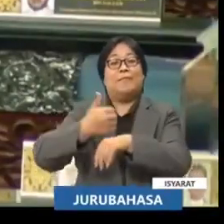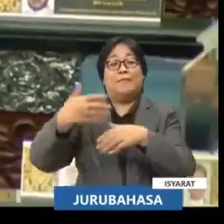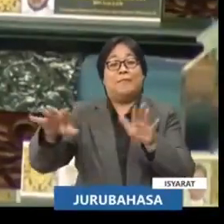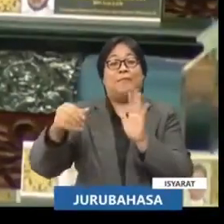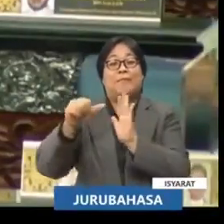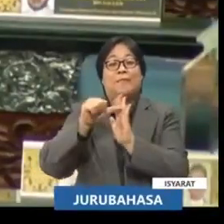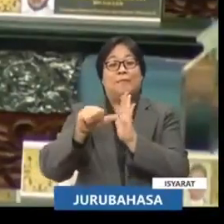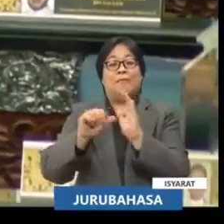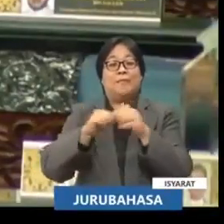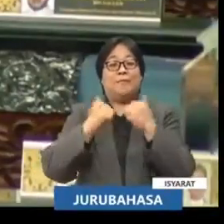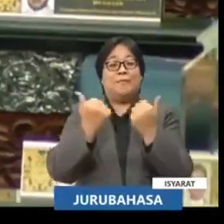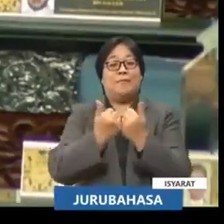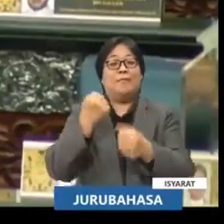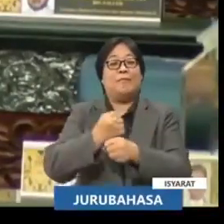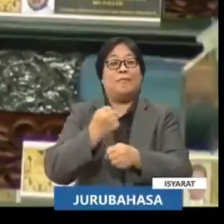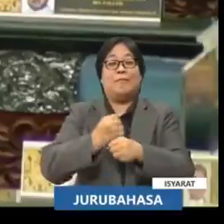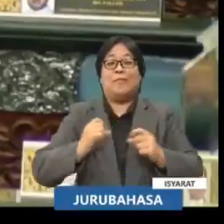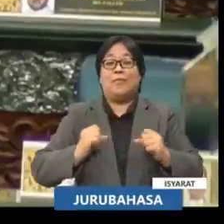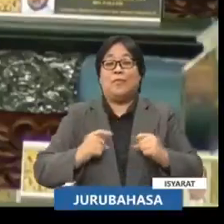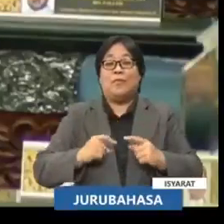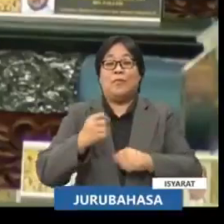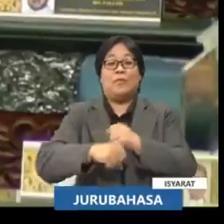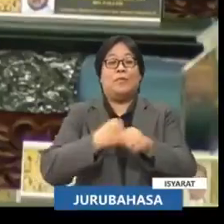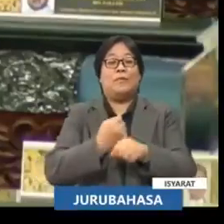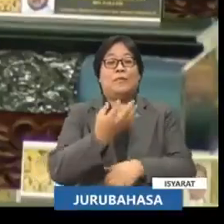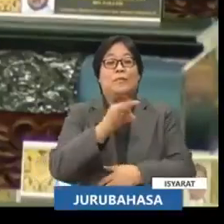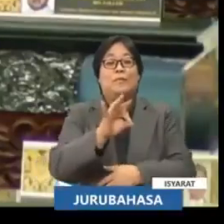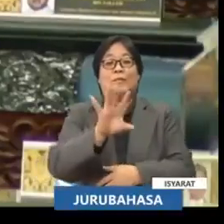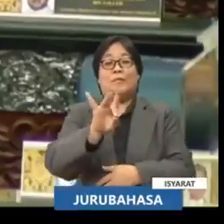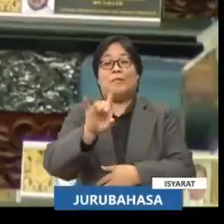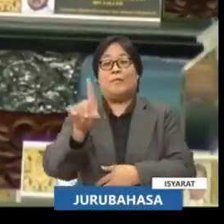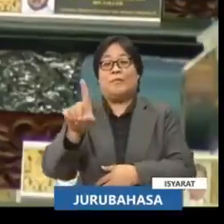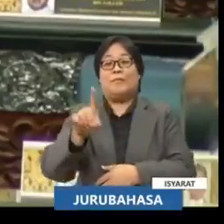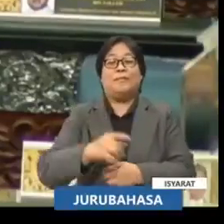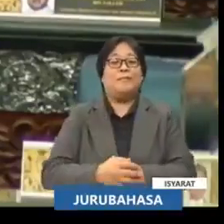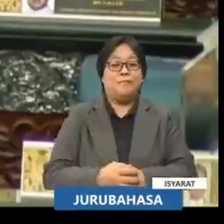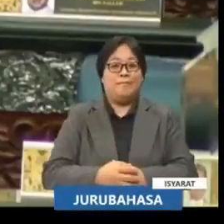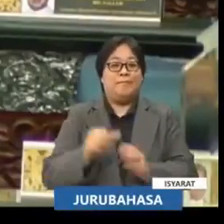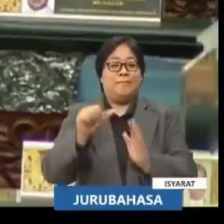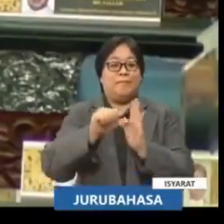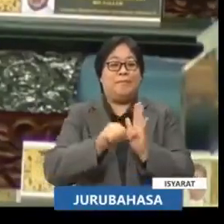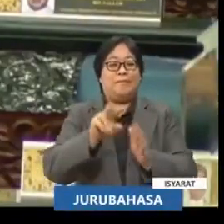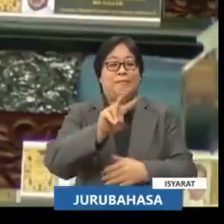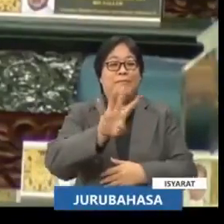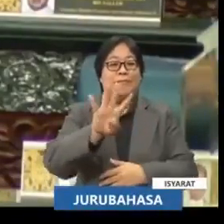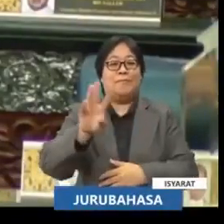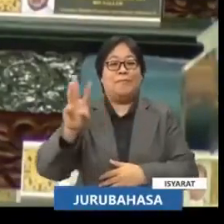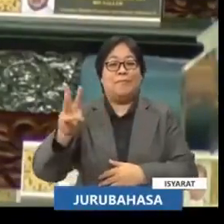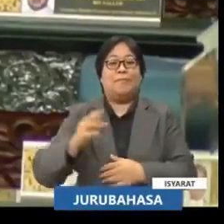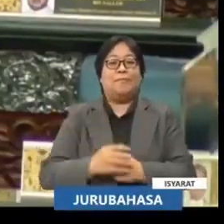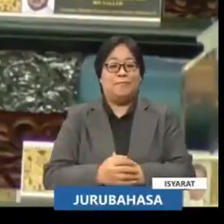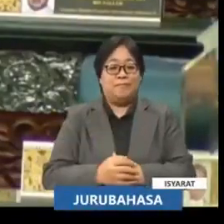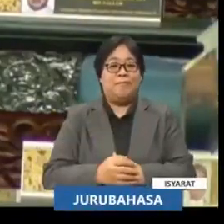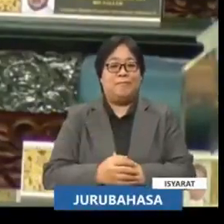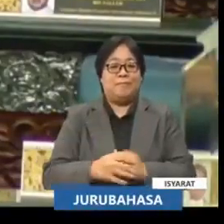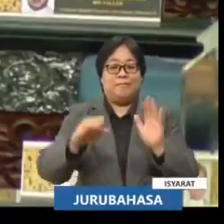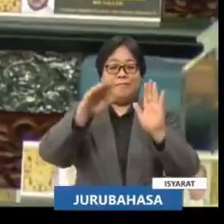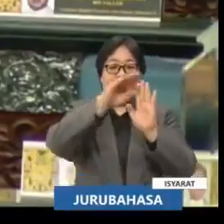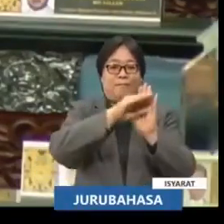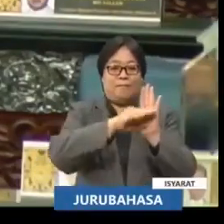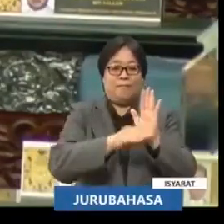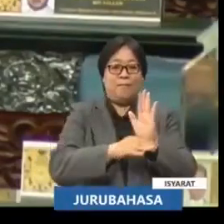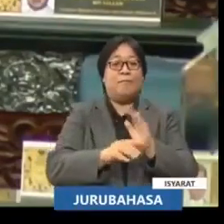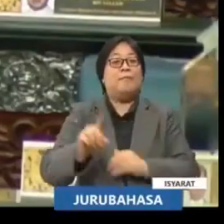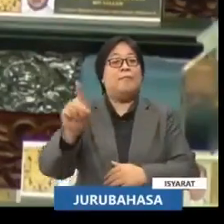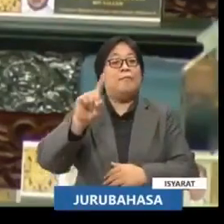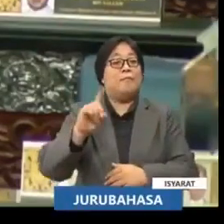iaitu Akta Agensi Pekerjaan Swasta 1981 atau 246, telah memperuntukkan